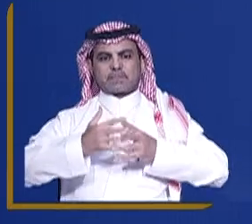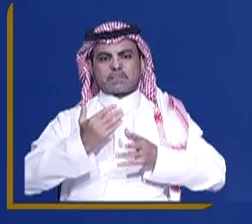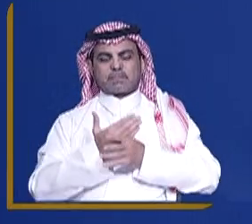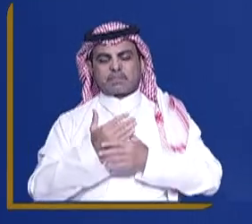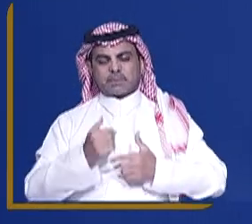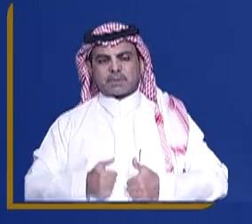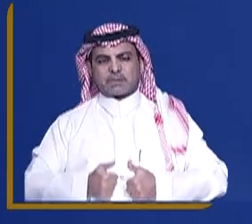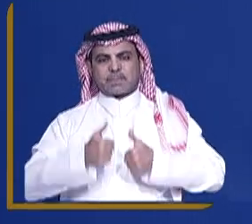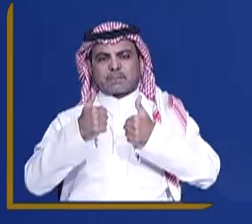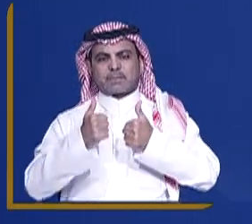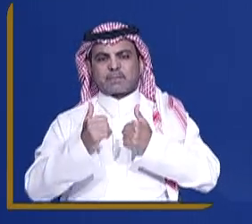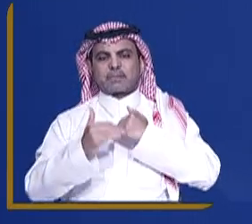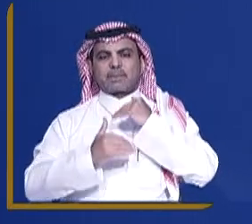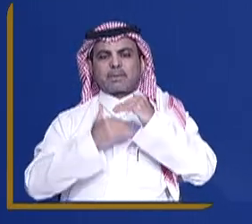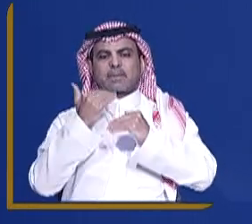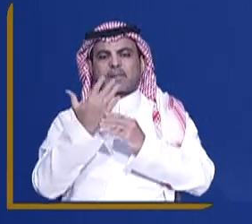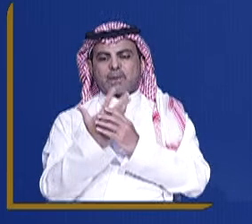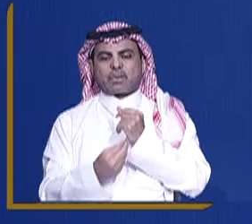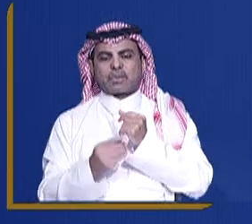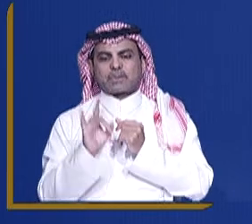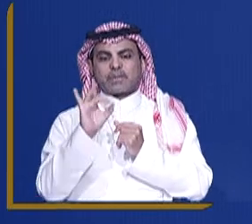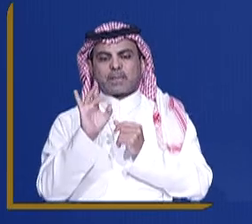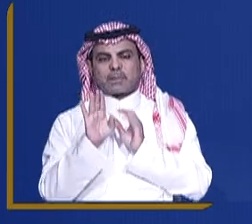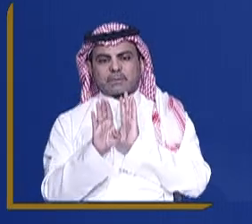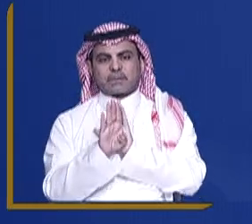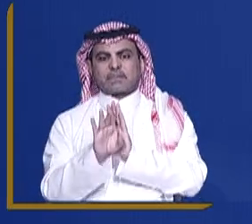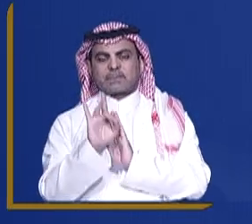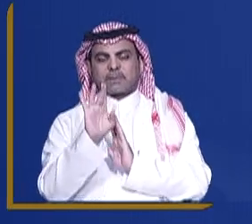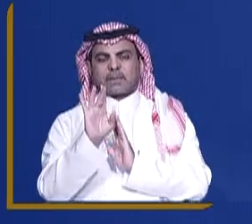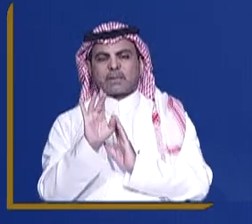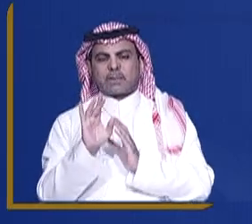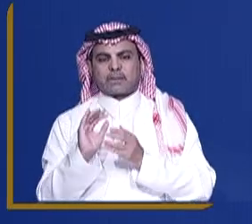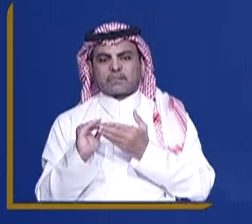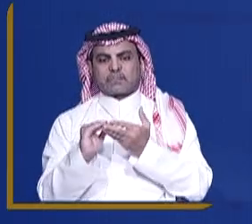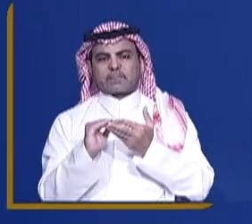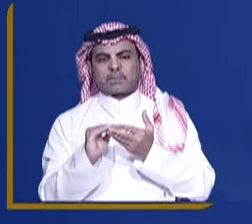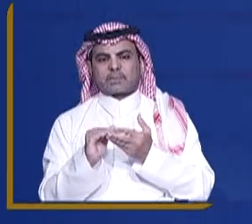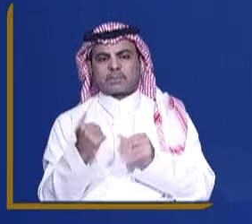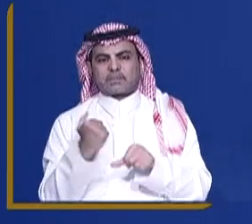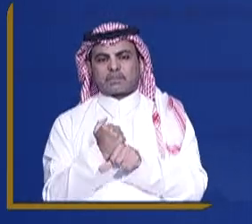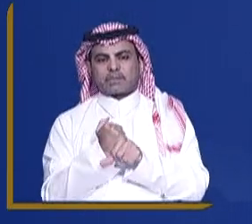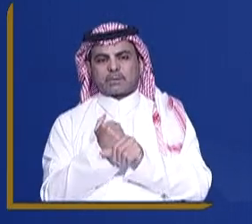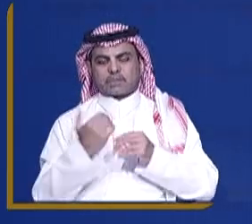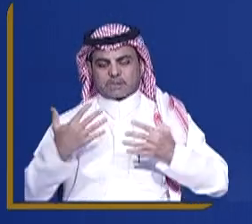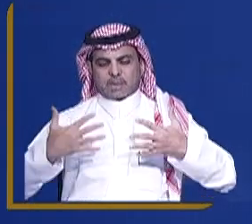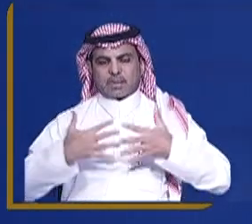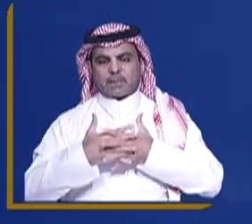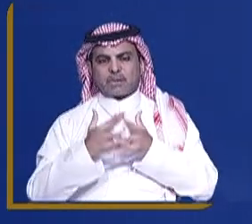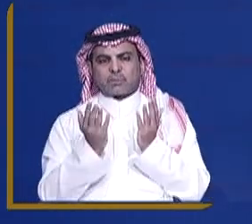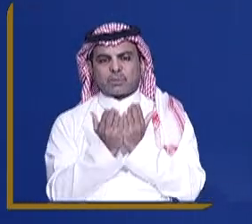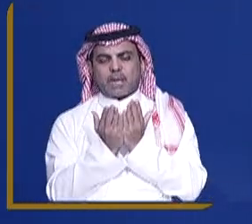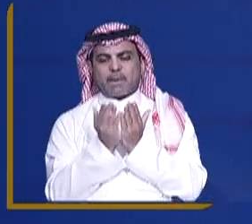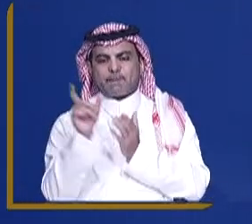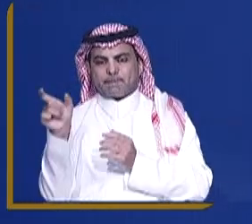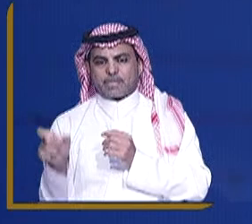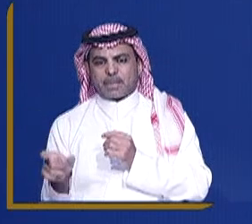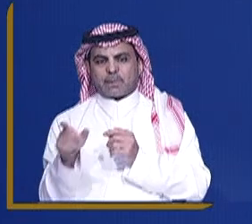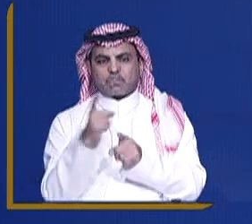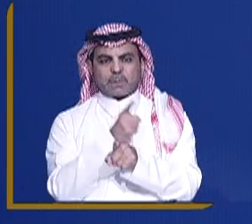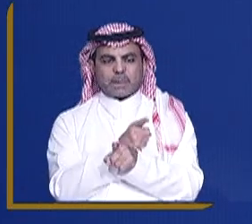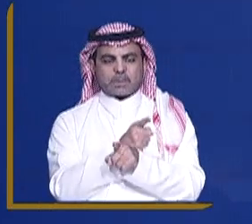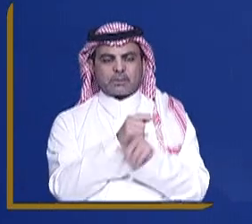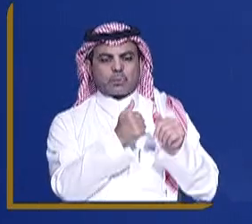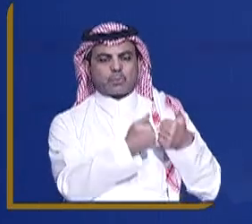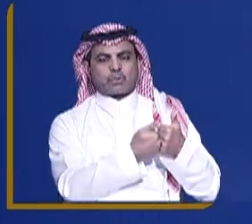تحقيق طموحاتكم لأبنائكم، ونحن داعمين لكم بمشيئة الله، وهو عمل تكاملي ما بين الطالب والمعلم